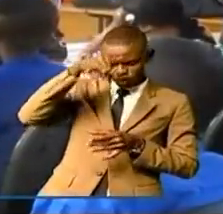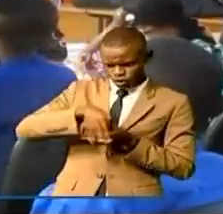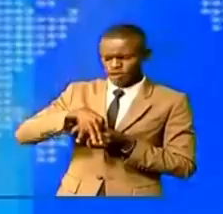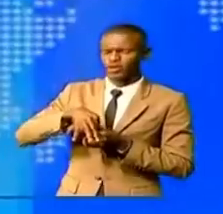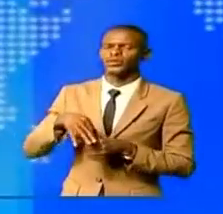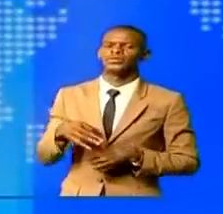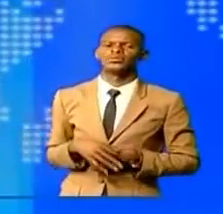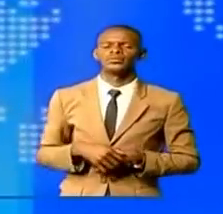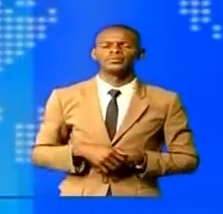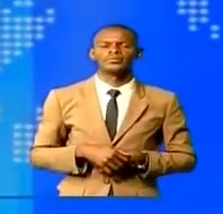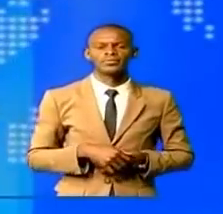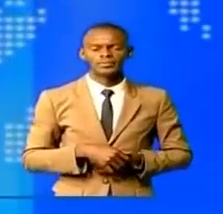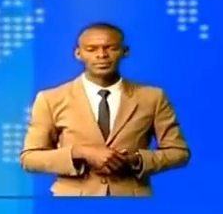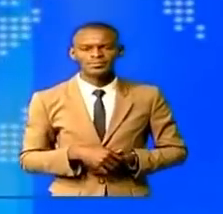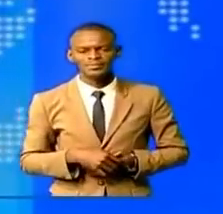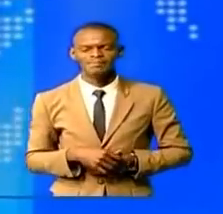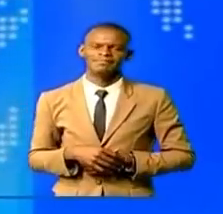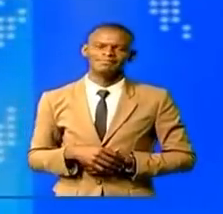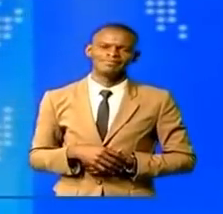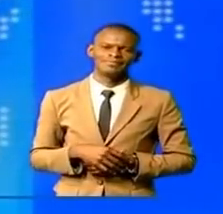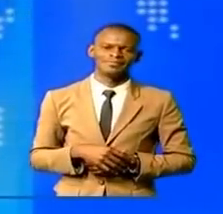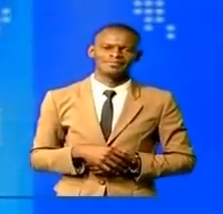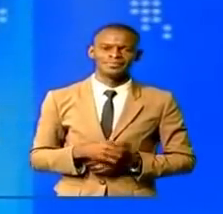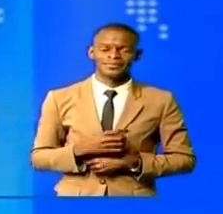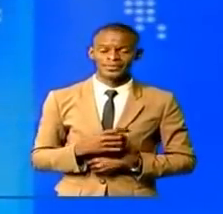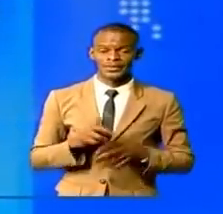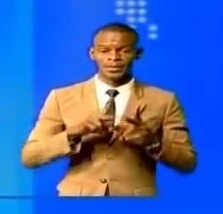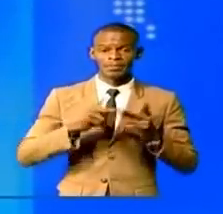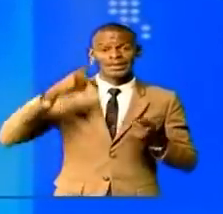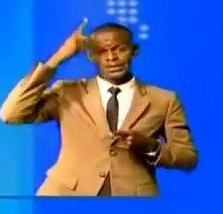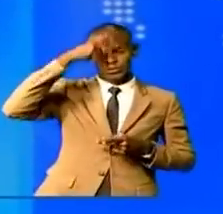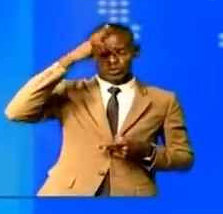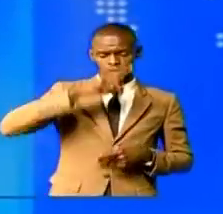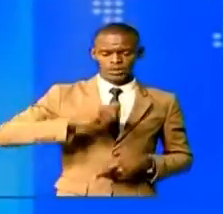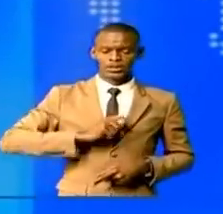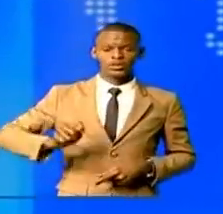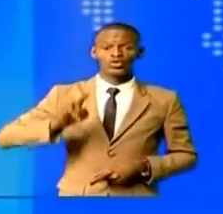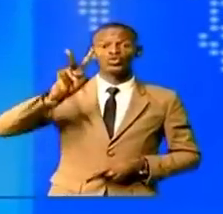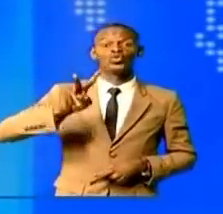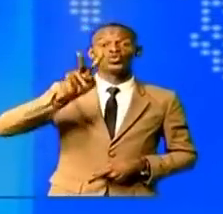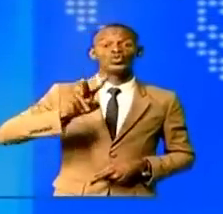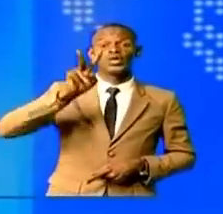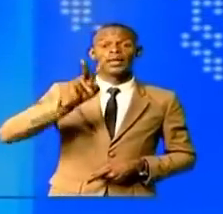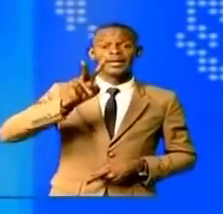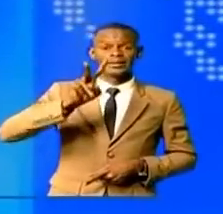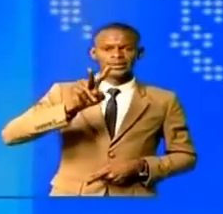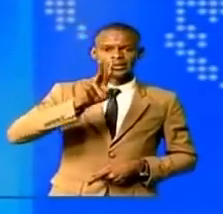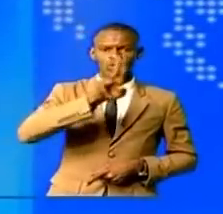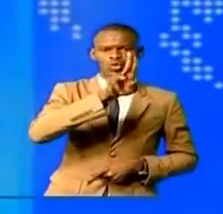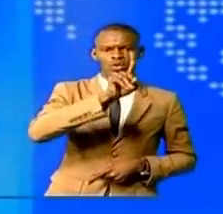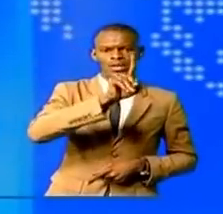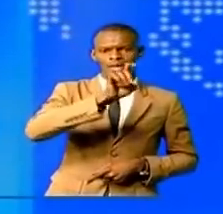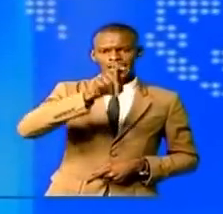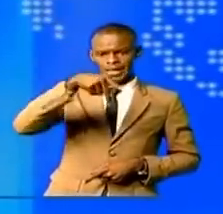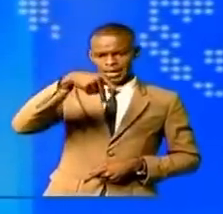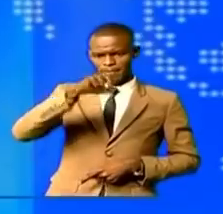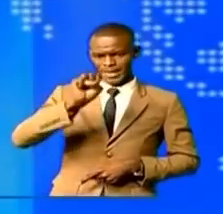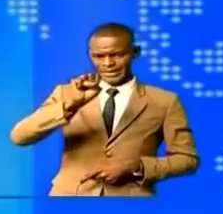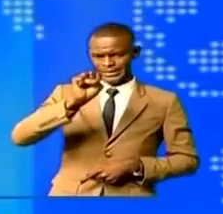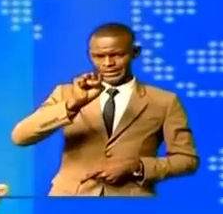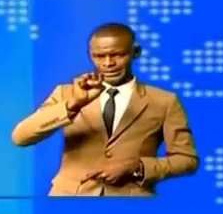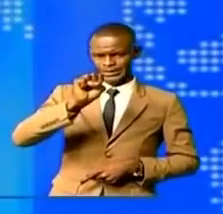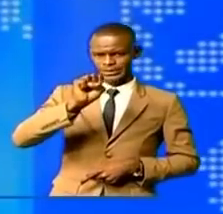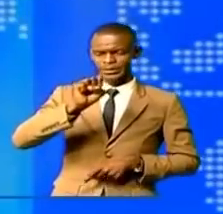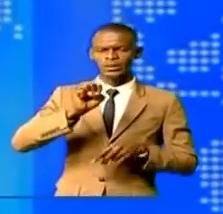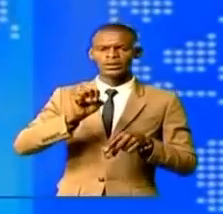électorales. Et le secrétaire général de l'UDPS, Augustin Kabouya, a communié avec les médecins de la République pour une